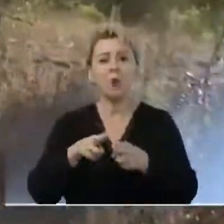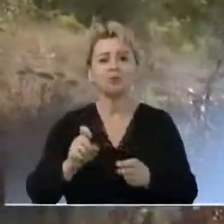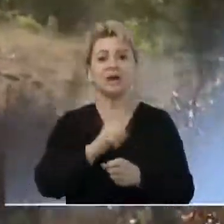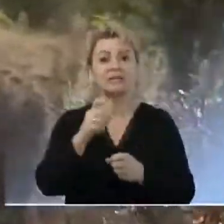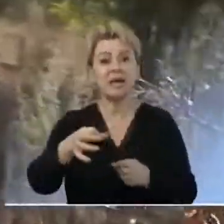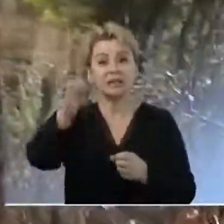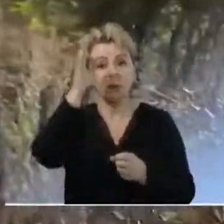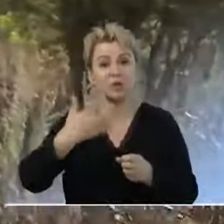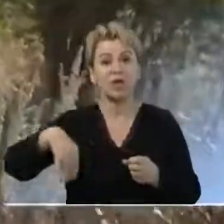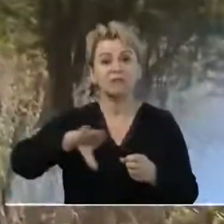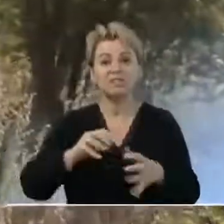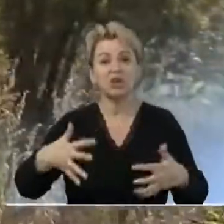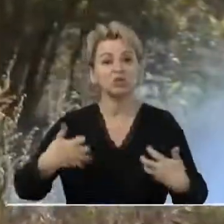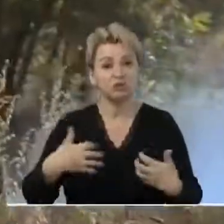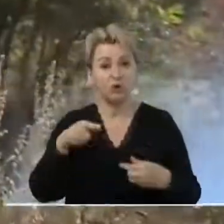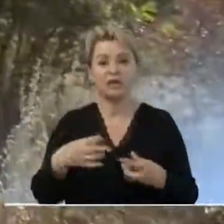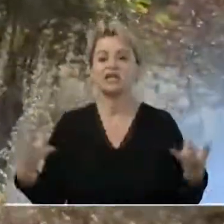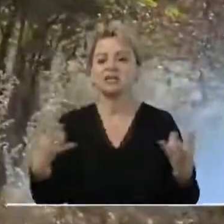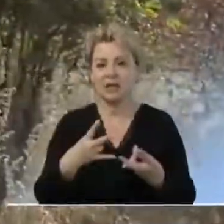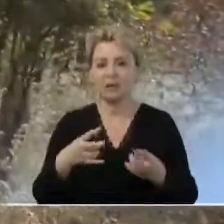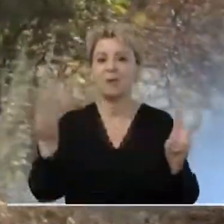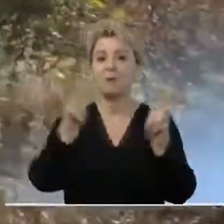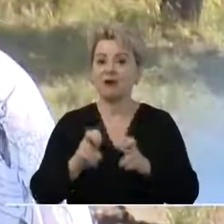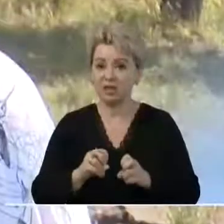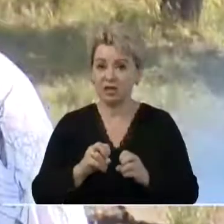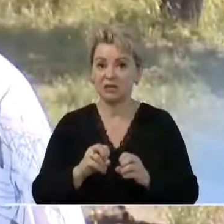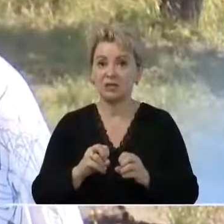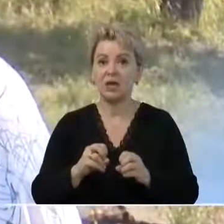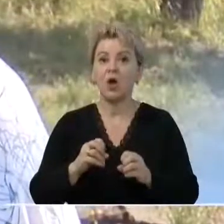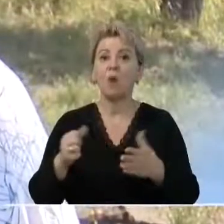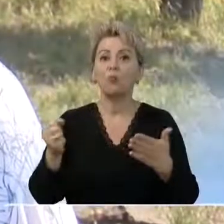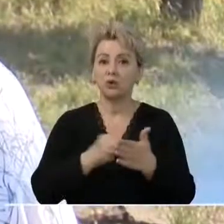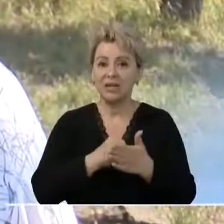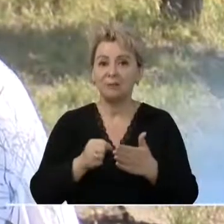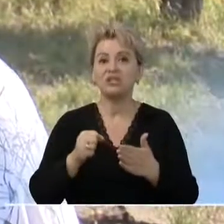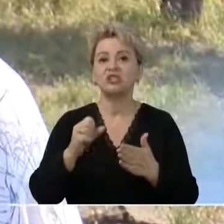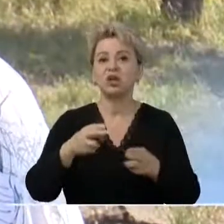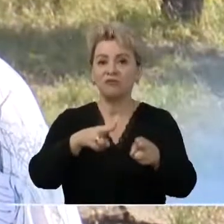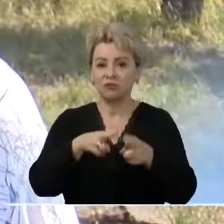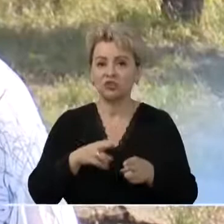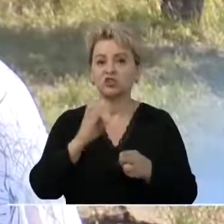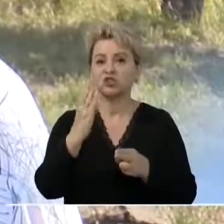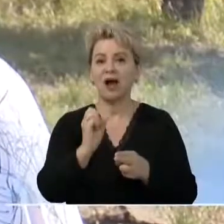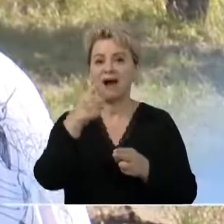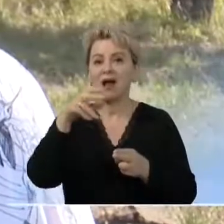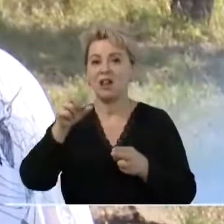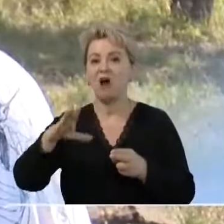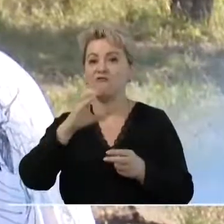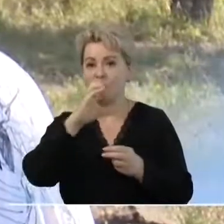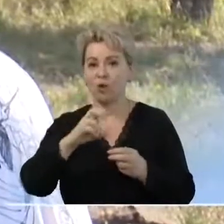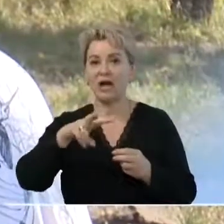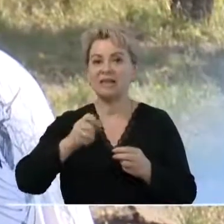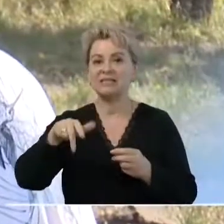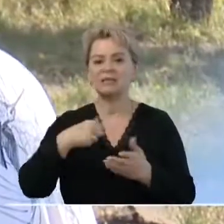напоминают, всех добытых плотоядных животных необходимо исследовать. По добыче шакала, волка и лисы мы